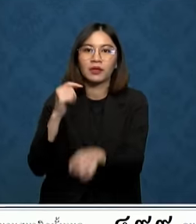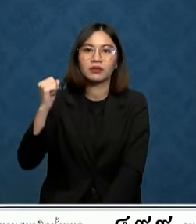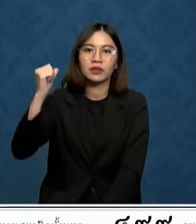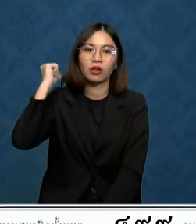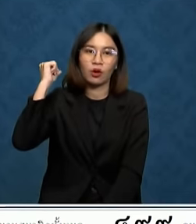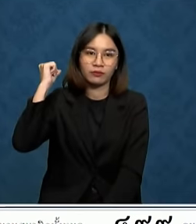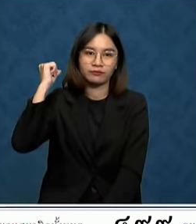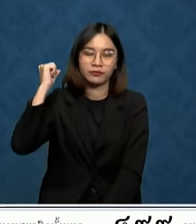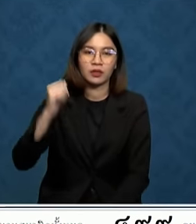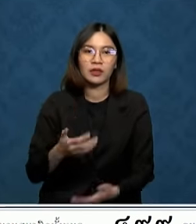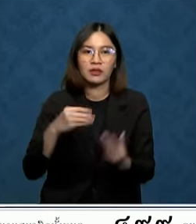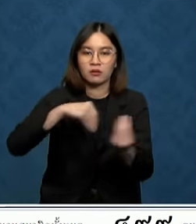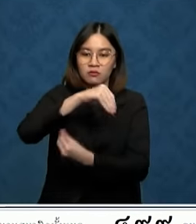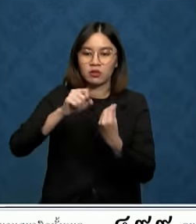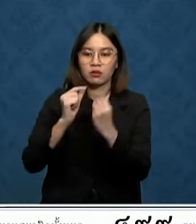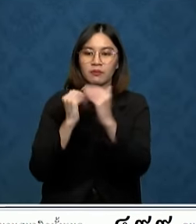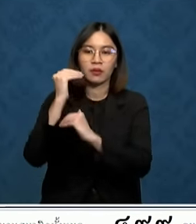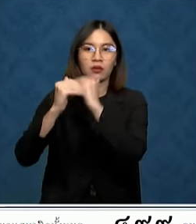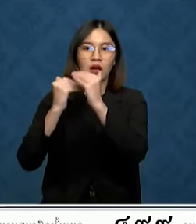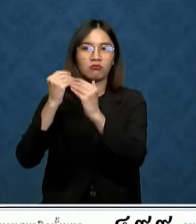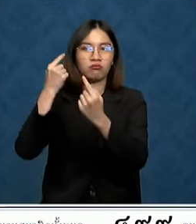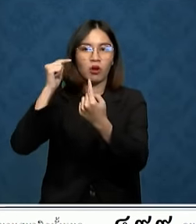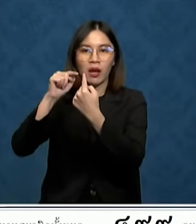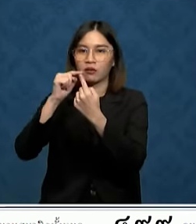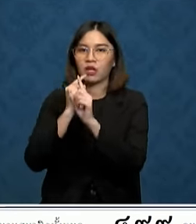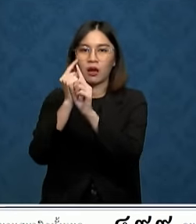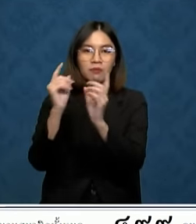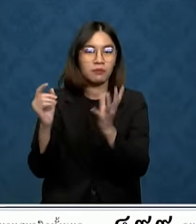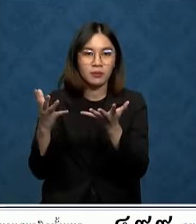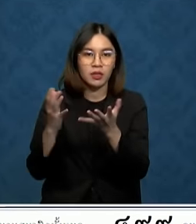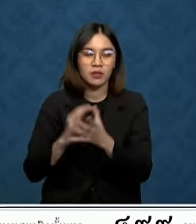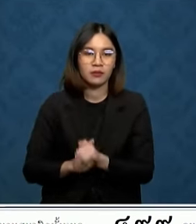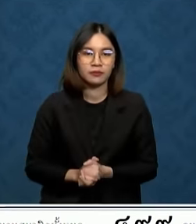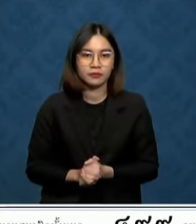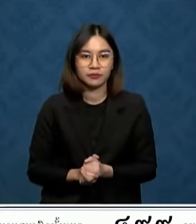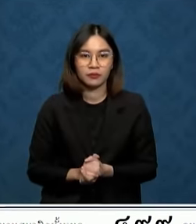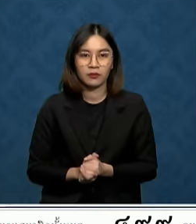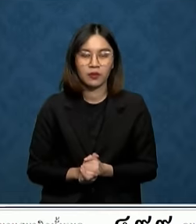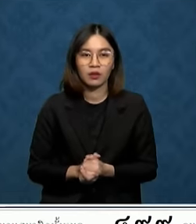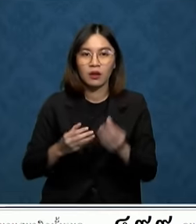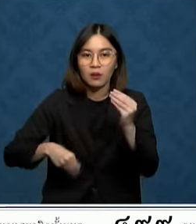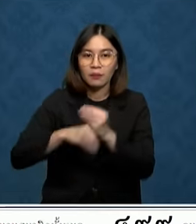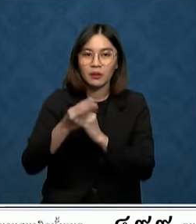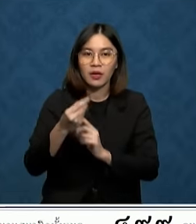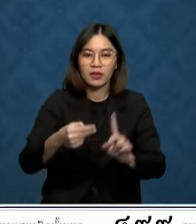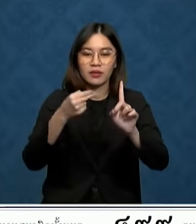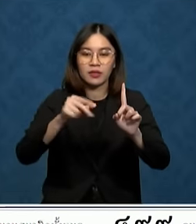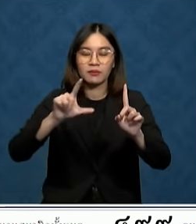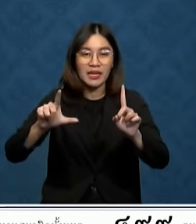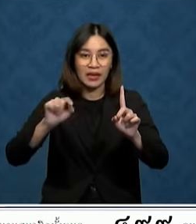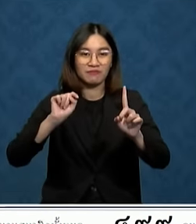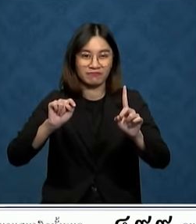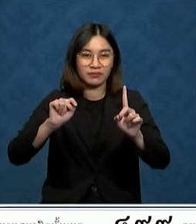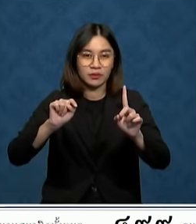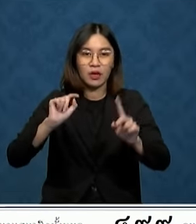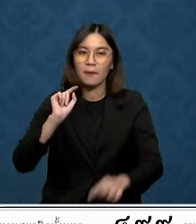เลยทั้งๆที่เศรษฐกิจไม่ได้โตตามคาดและที่เพิ่มมา 10หมืล้านบาทตามที่บอกเี่มัน